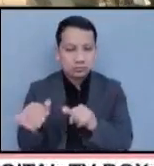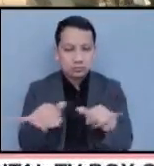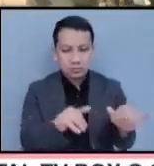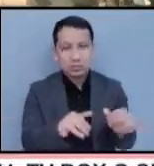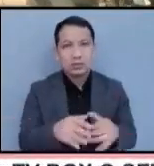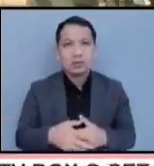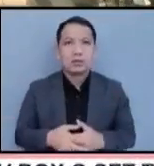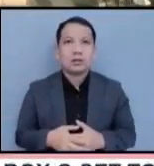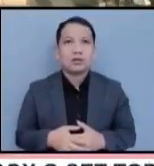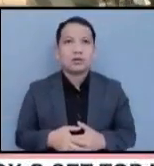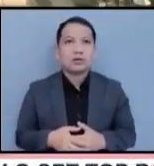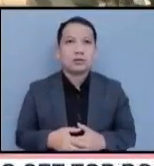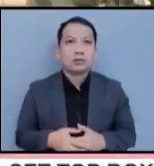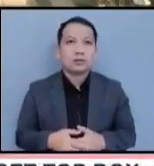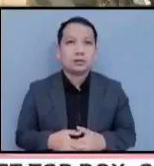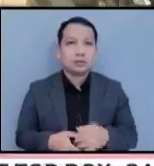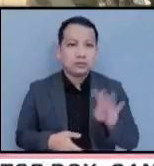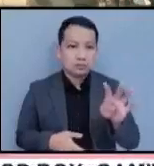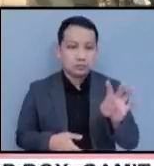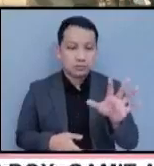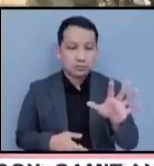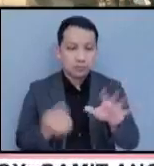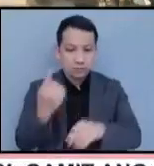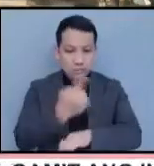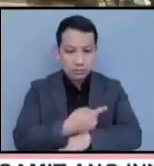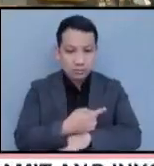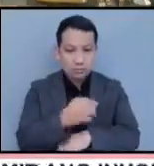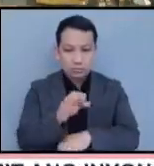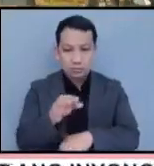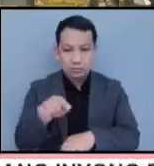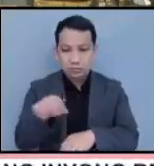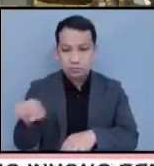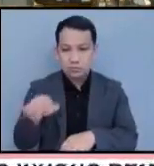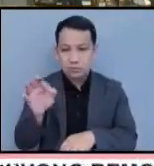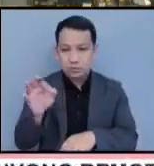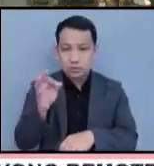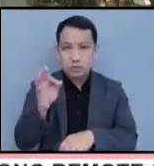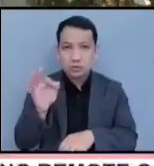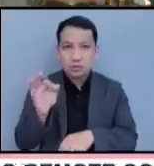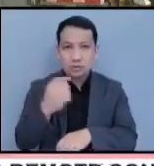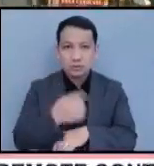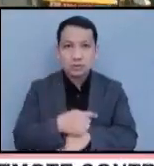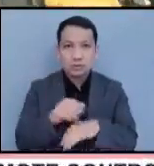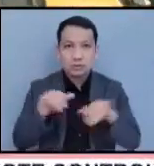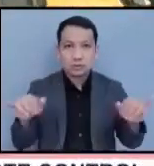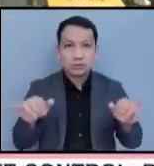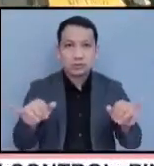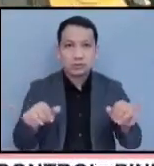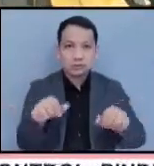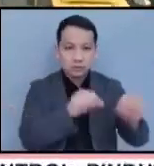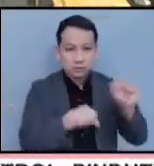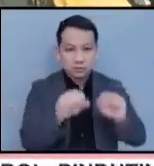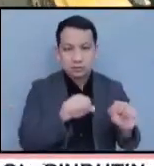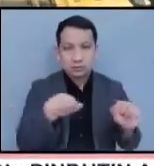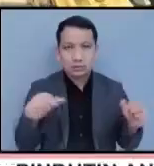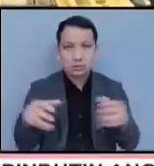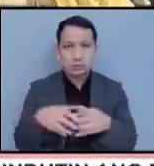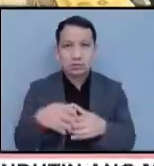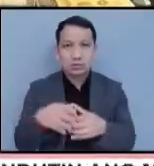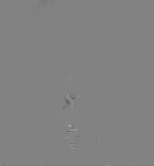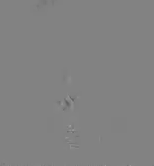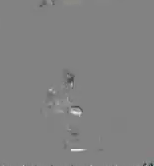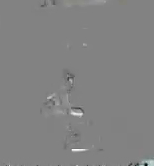The 45 days to 90 days comes from both the science of DOST and